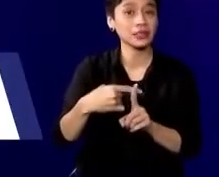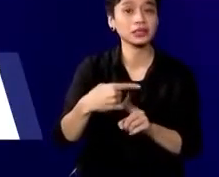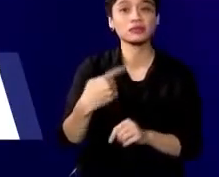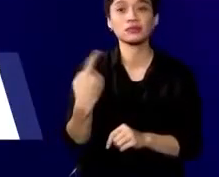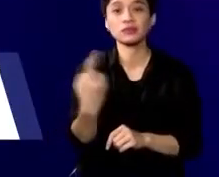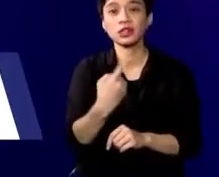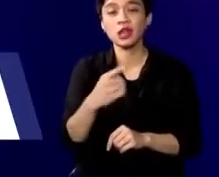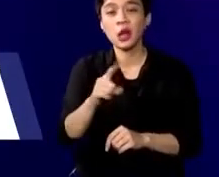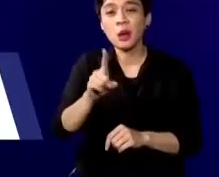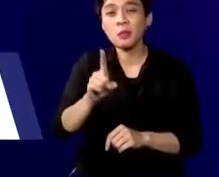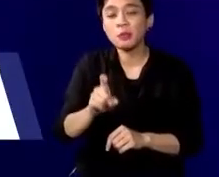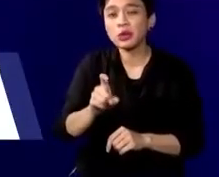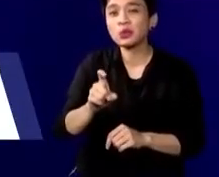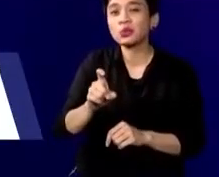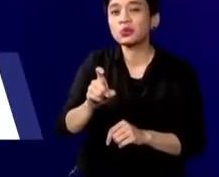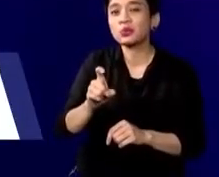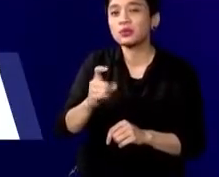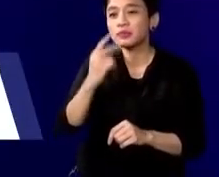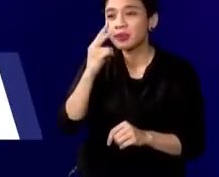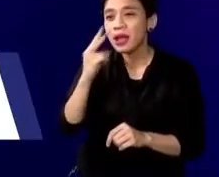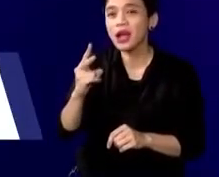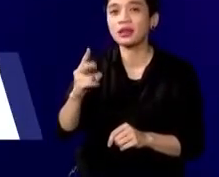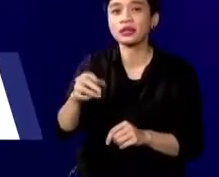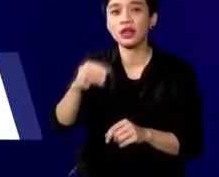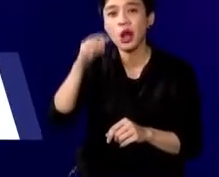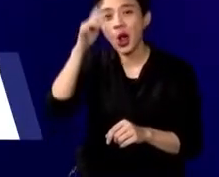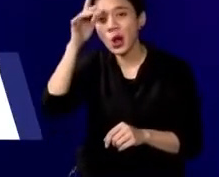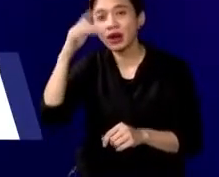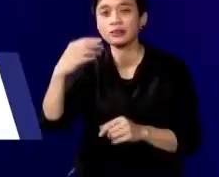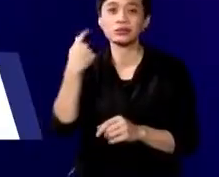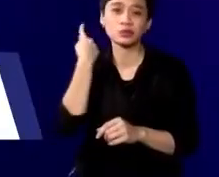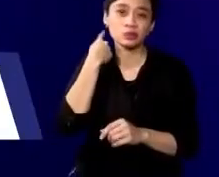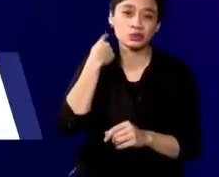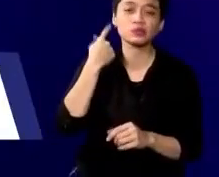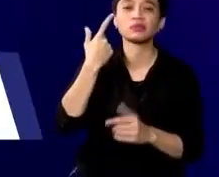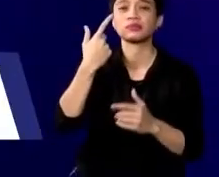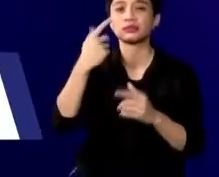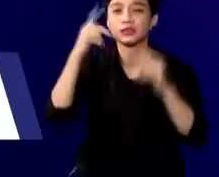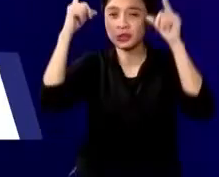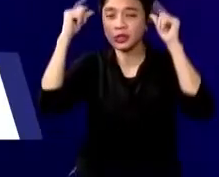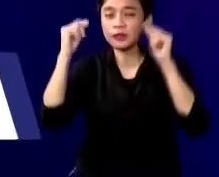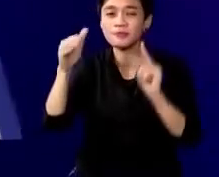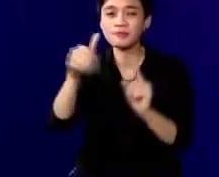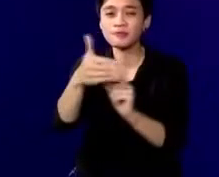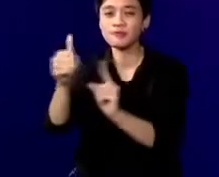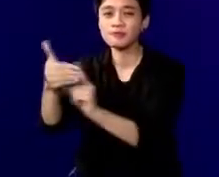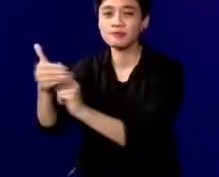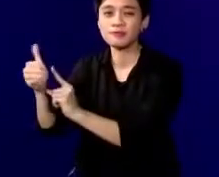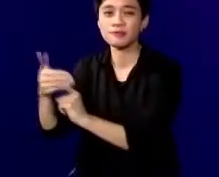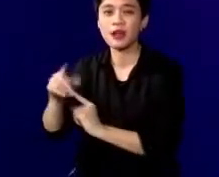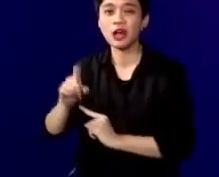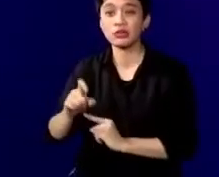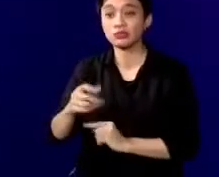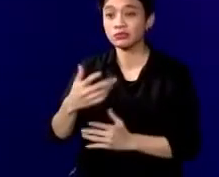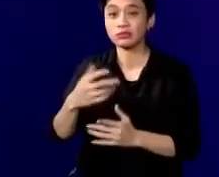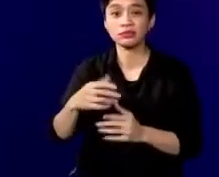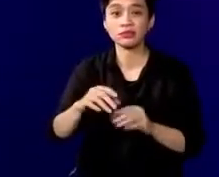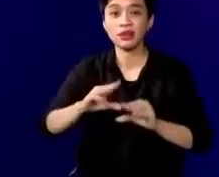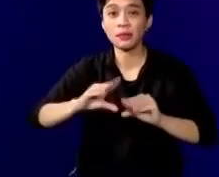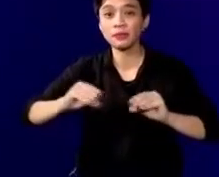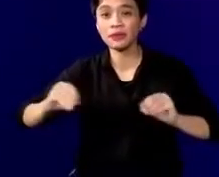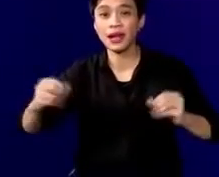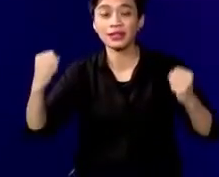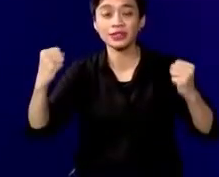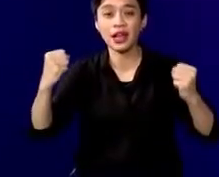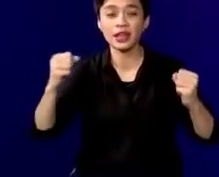semua tenaga kesehatan kita terlindungi sehingga mereka dapat bekerja dengan aman sehingga semua